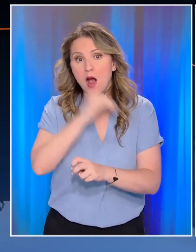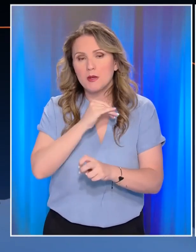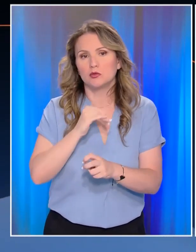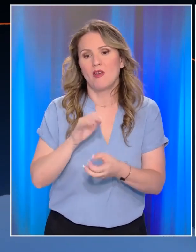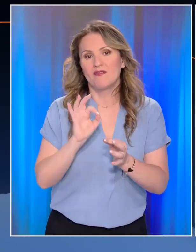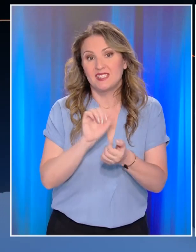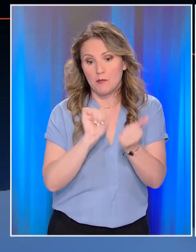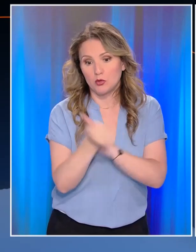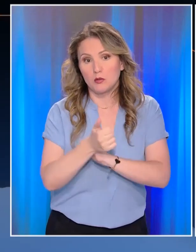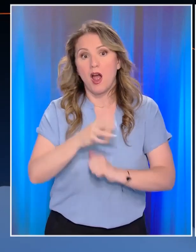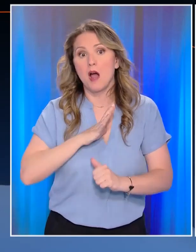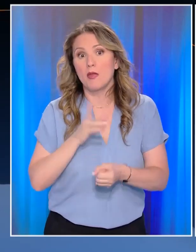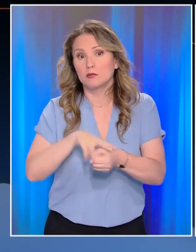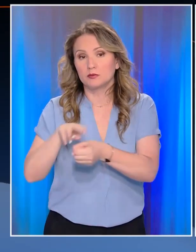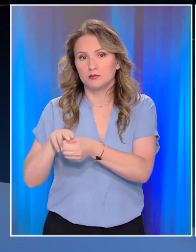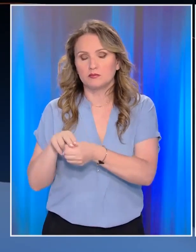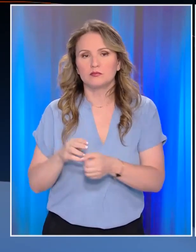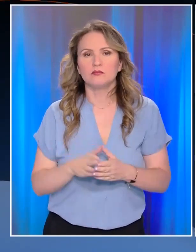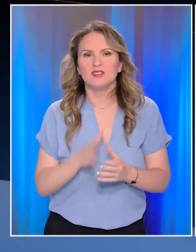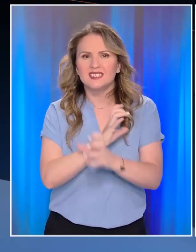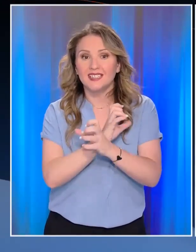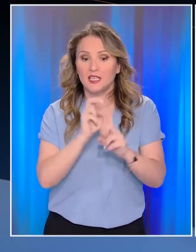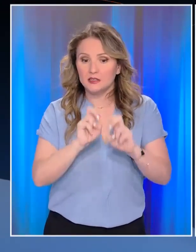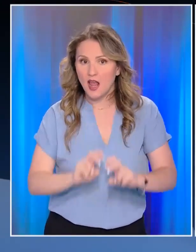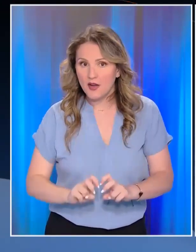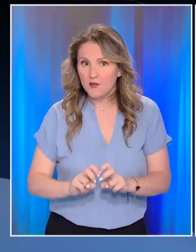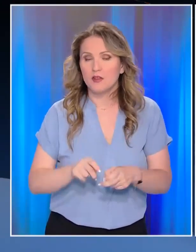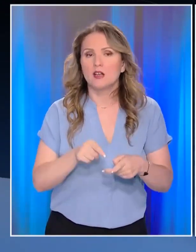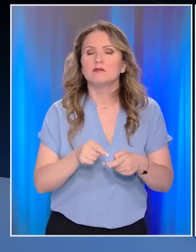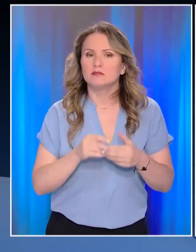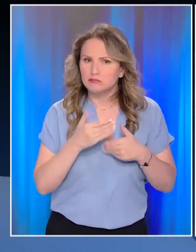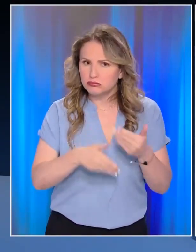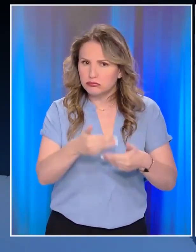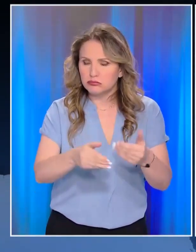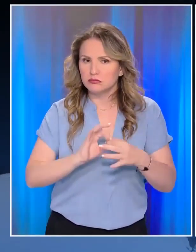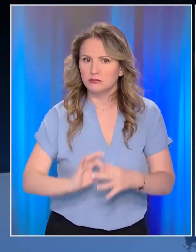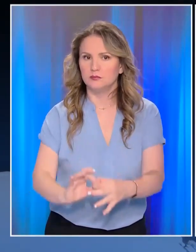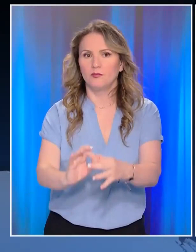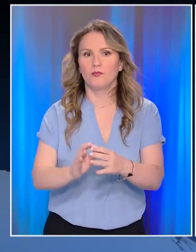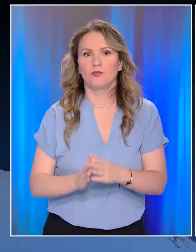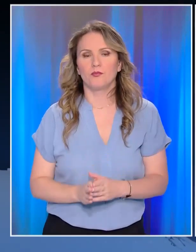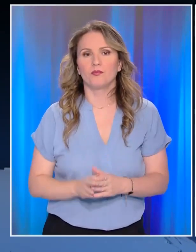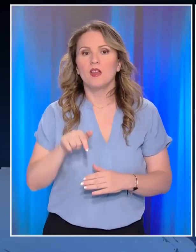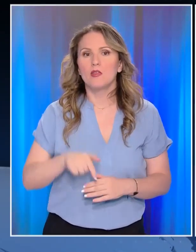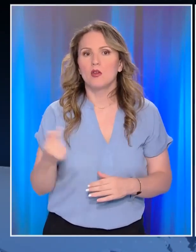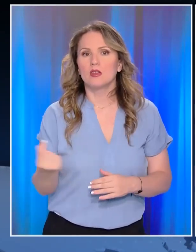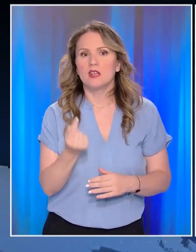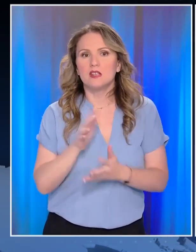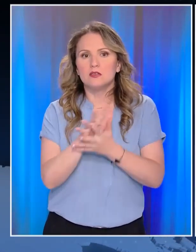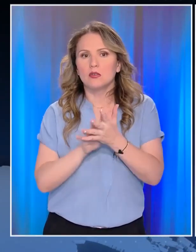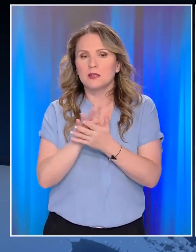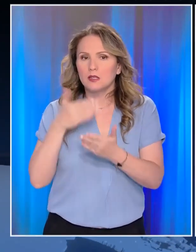καταγγελία συνδέεται με απώλεια ανθρώπινης ζωής. Η εισαγγελική έρευνα για το περιστατικό βρίσκεται σε εξέλιξη. Σε αυτό το σημείο το δελτίο